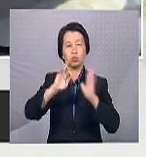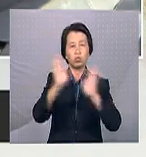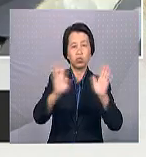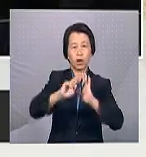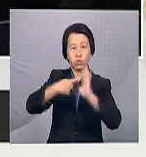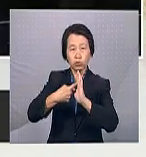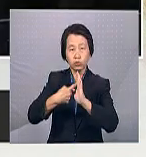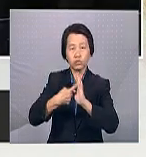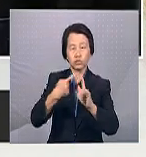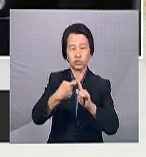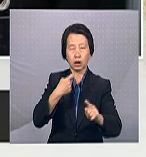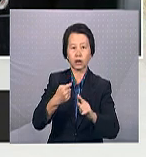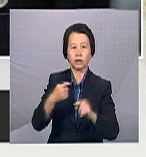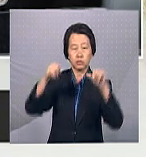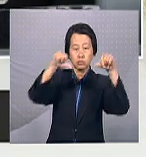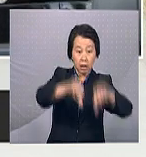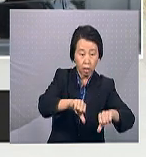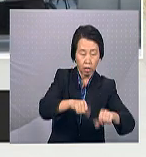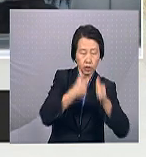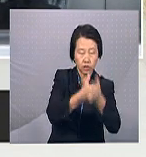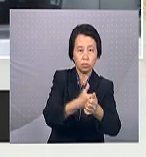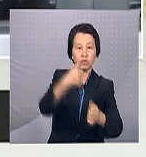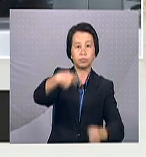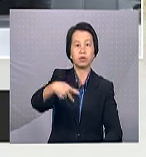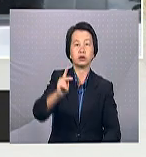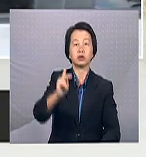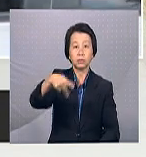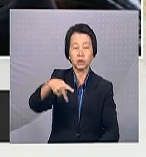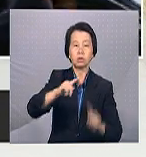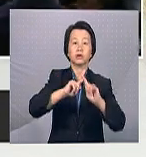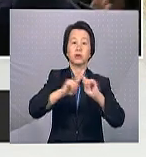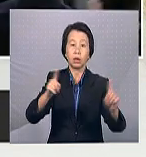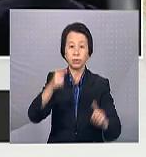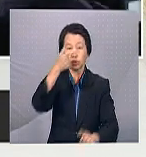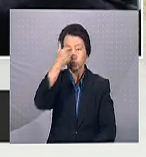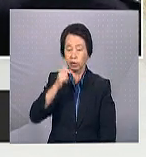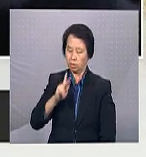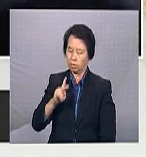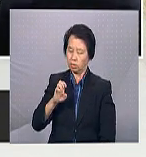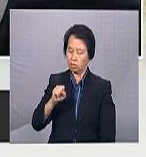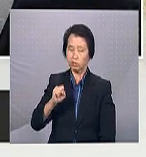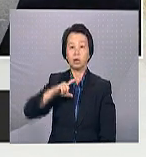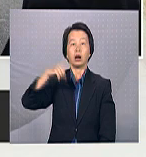daripada kesalahan gagal mematuhi PKP, tetapi kerana kes-kes lain